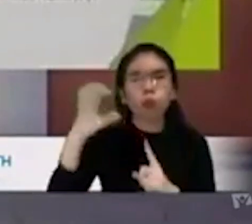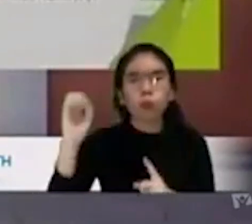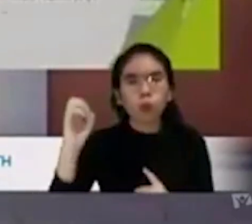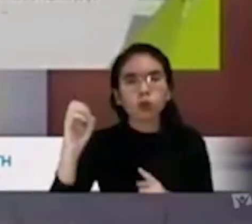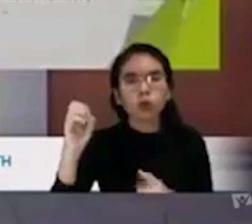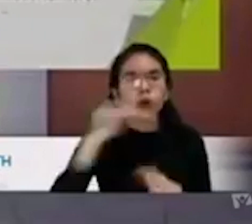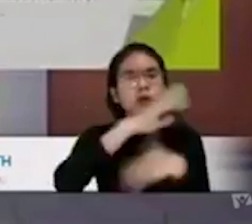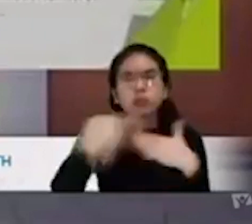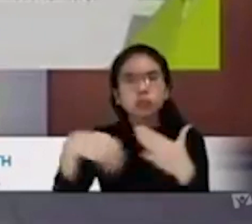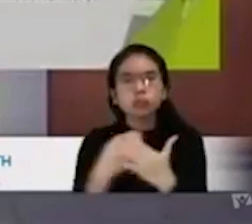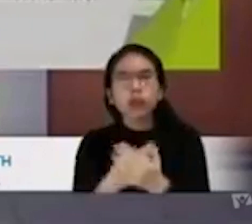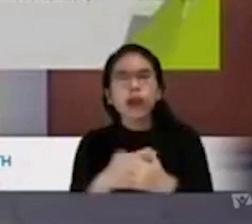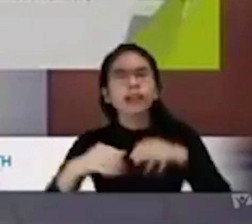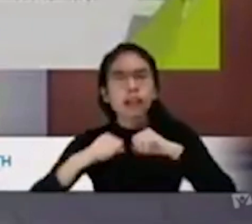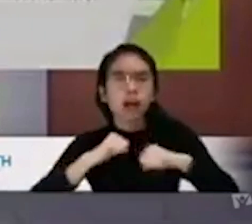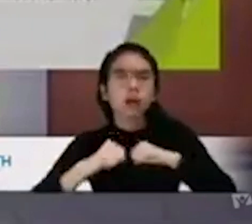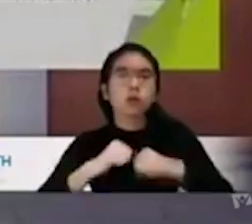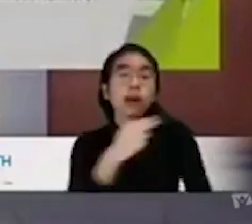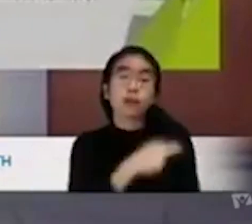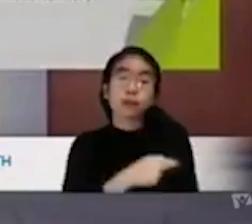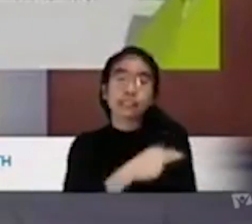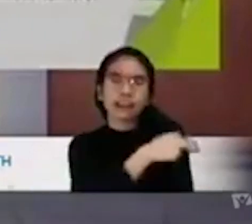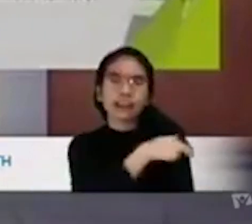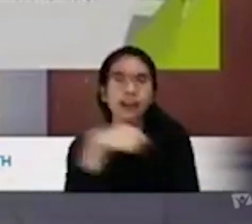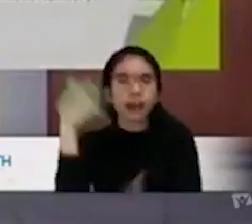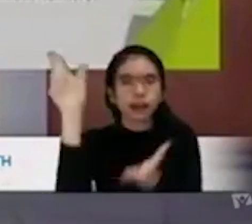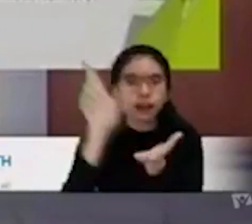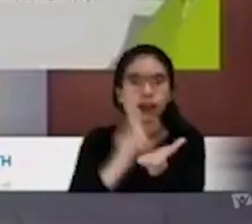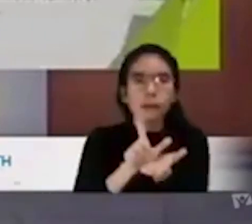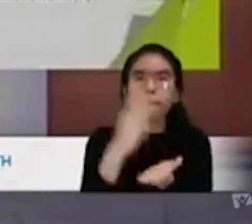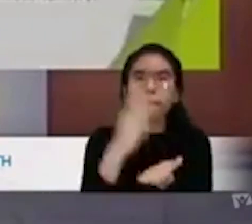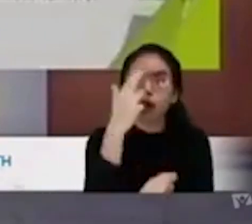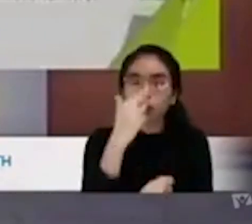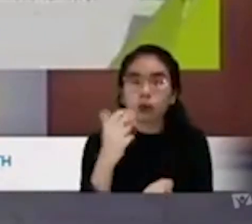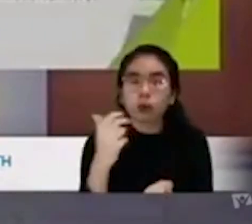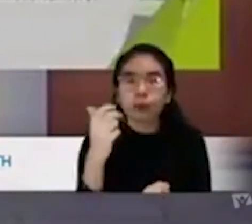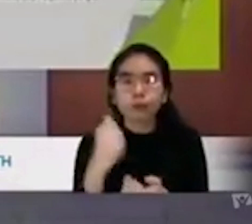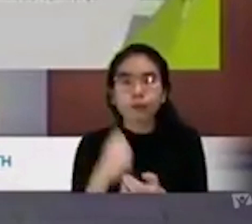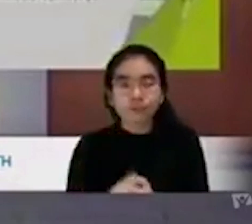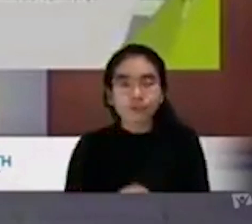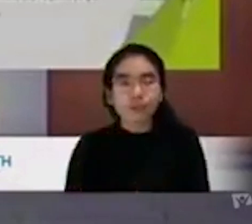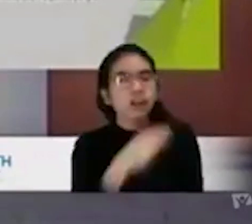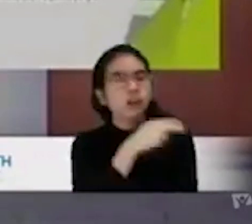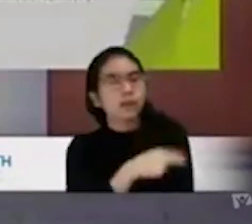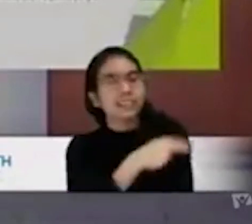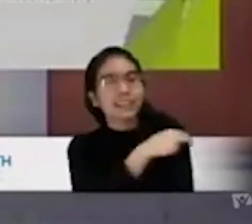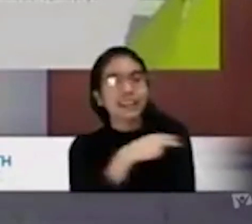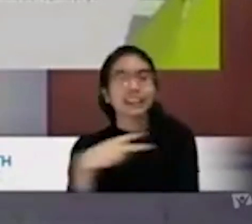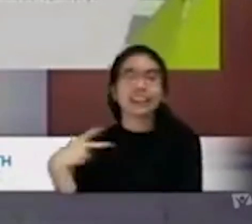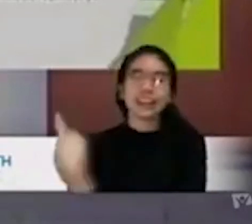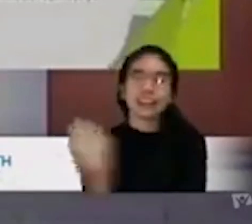Advent Bandung ini. Rumah sakit kita ini adalah menjadi garam dunia dan terang